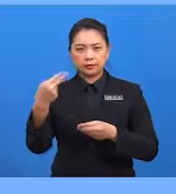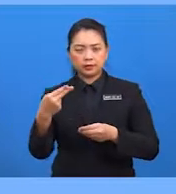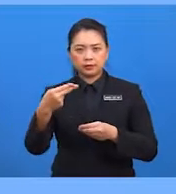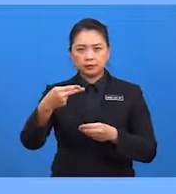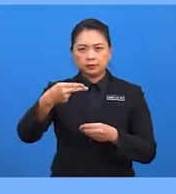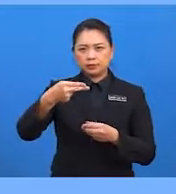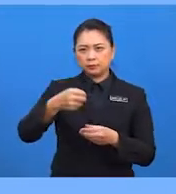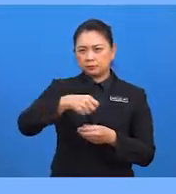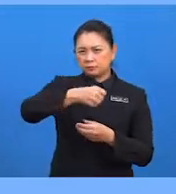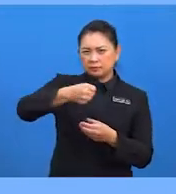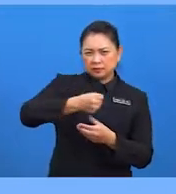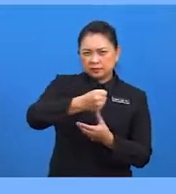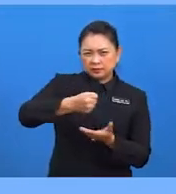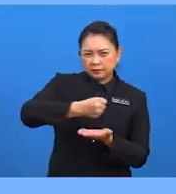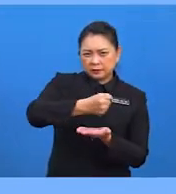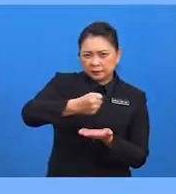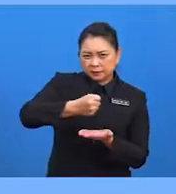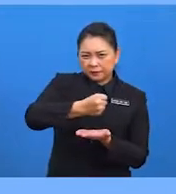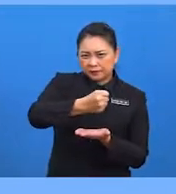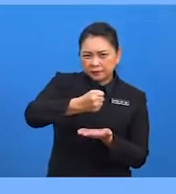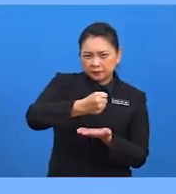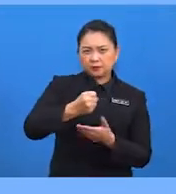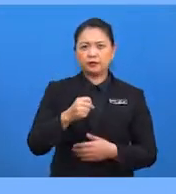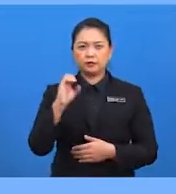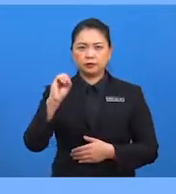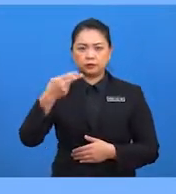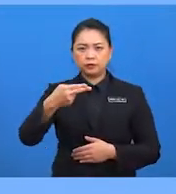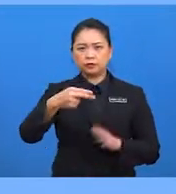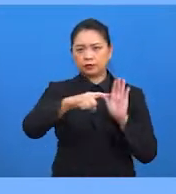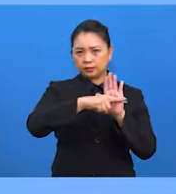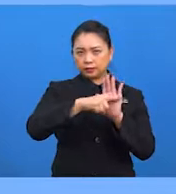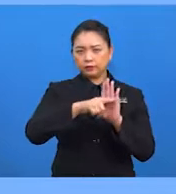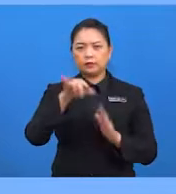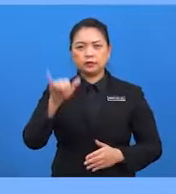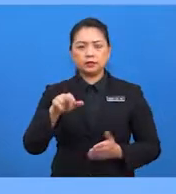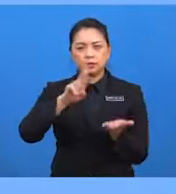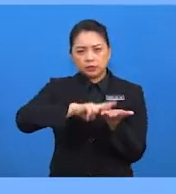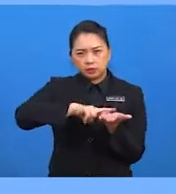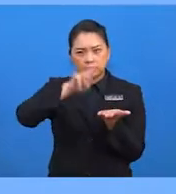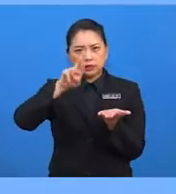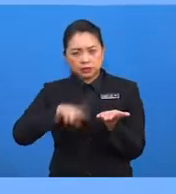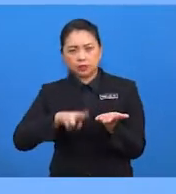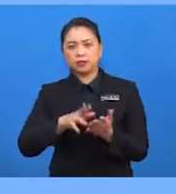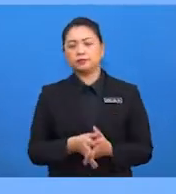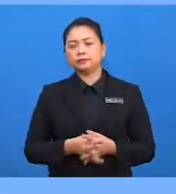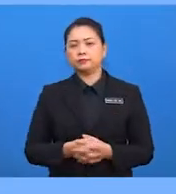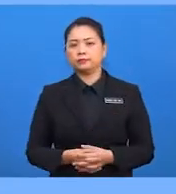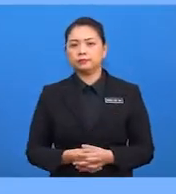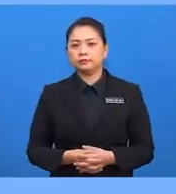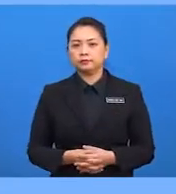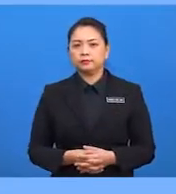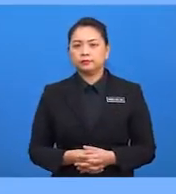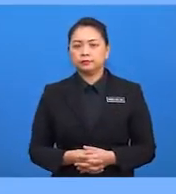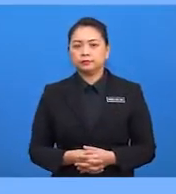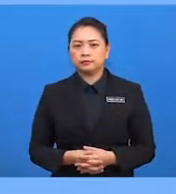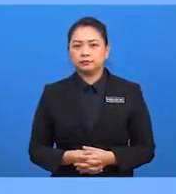untuk menghasilkan kepekatan ion hidroksida OH negatif yang rendah.